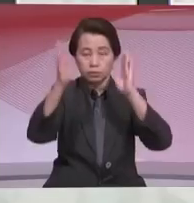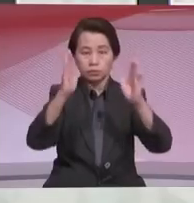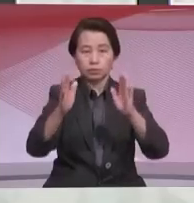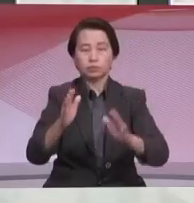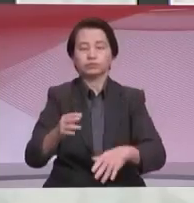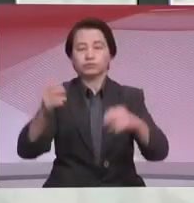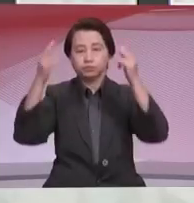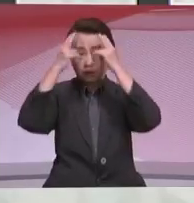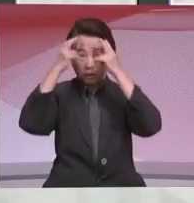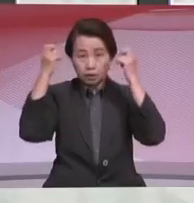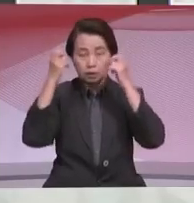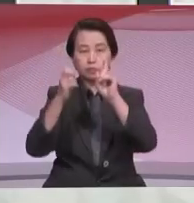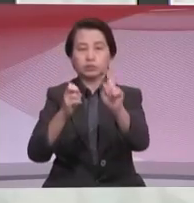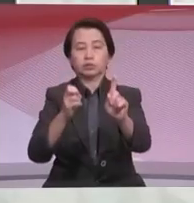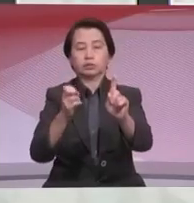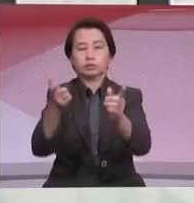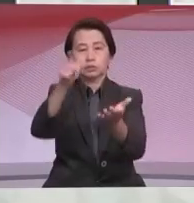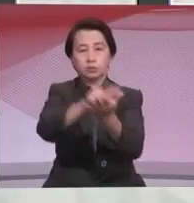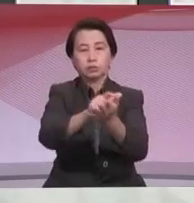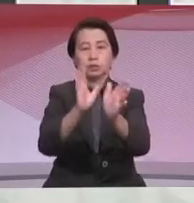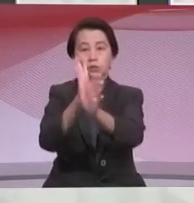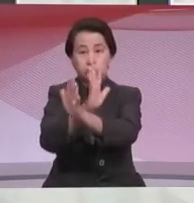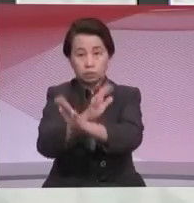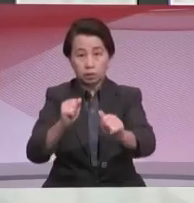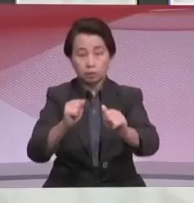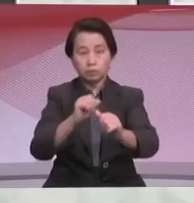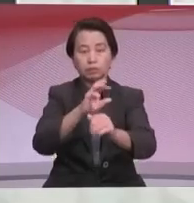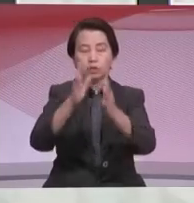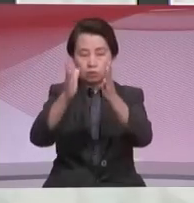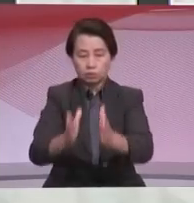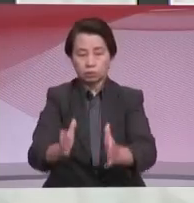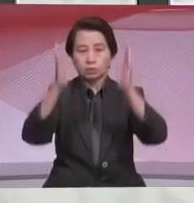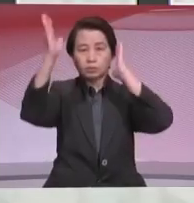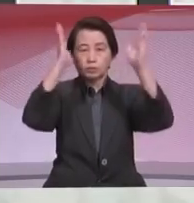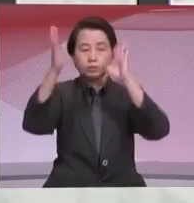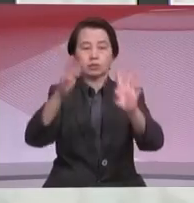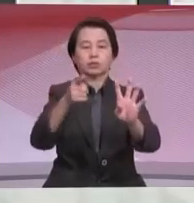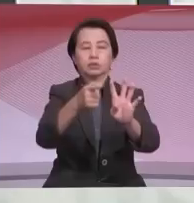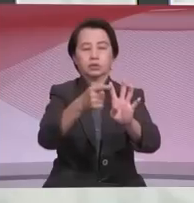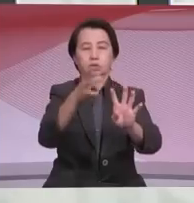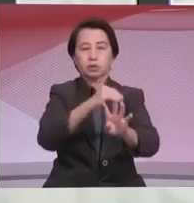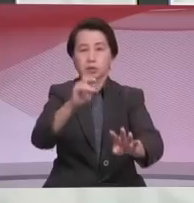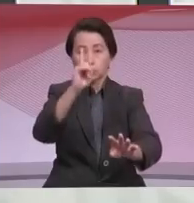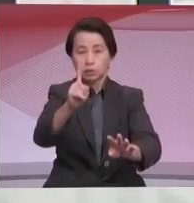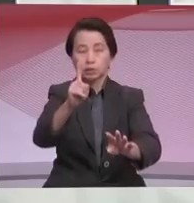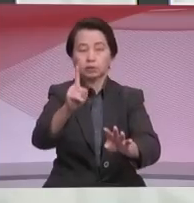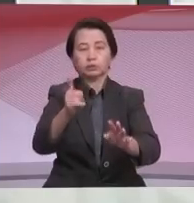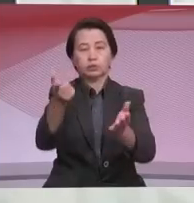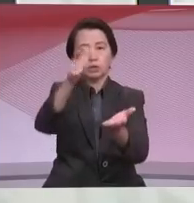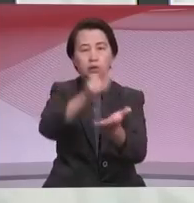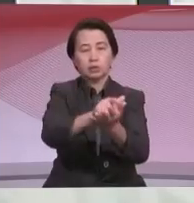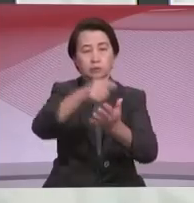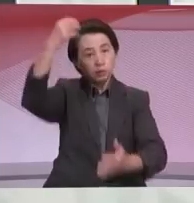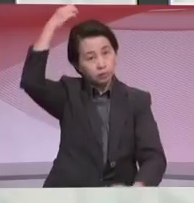Di Arab Saudi, 1 kes dilaporkan di Sarawak yang melibatkan warga negara dan 1 kes dilaporkan